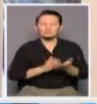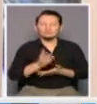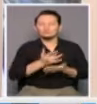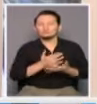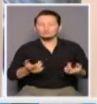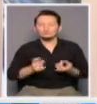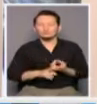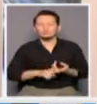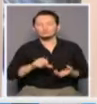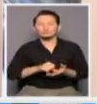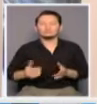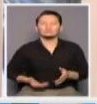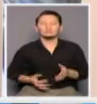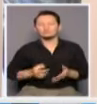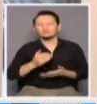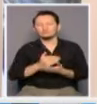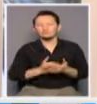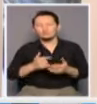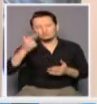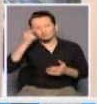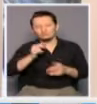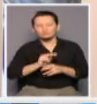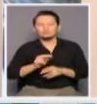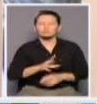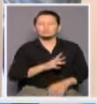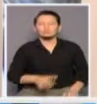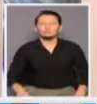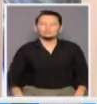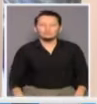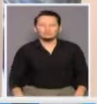ежедневных жизненных ситуаций, объясняла грамматику.